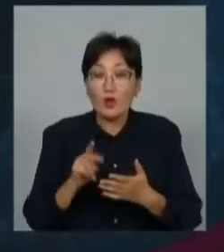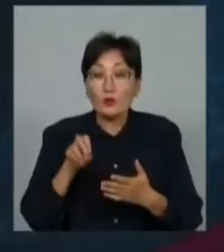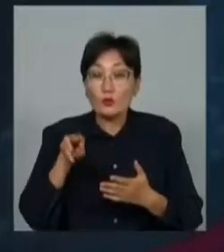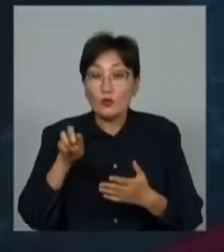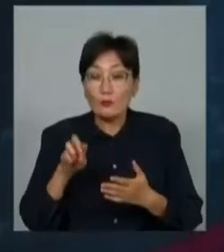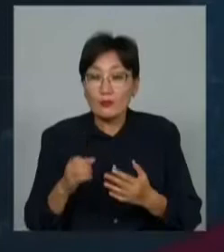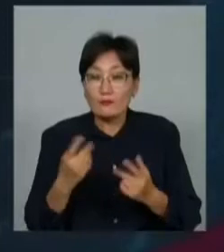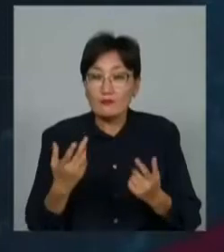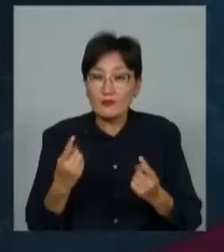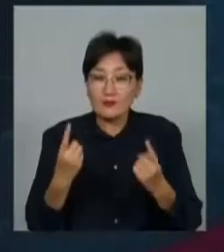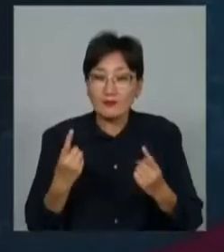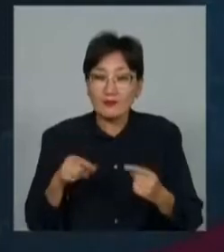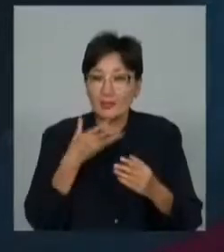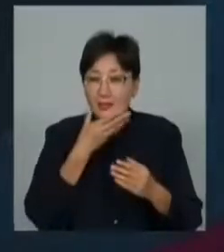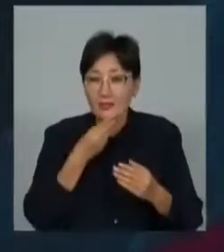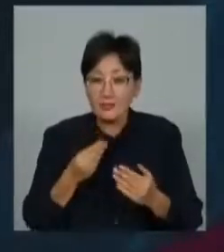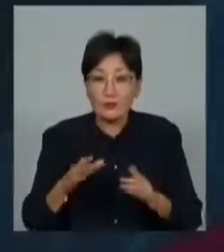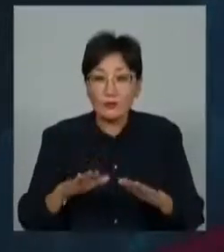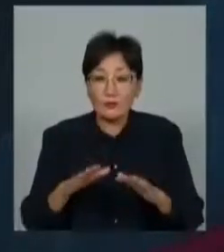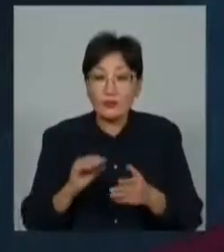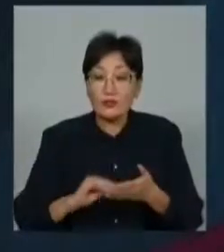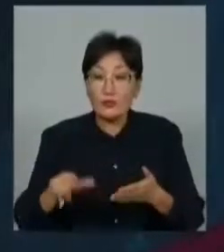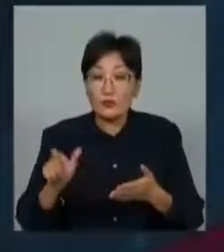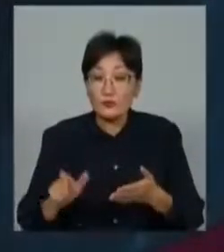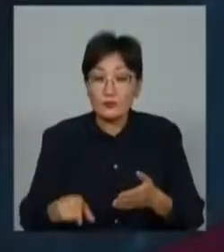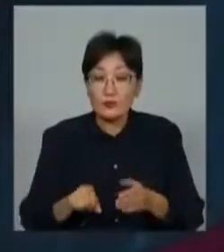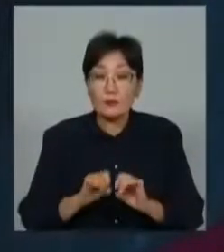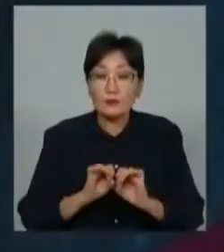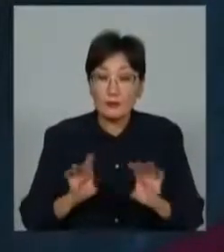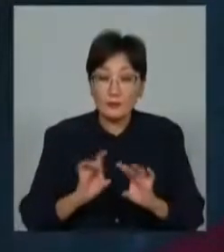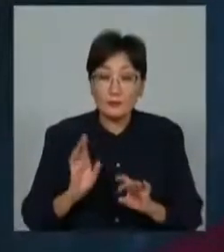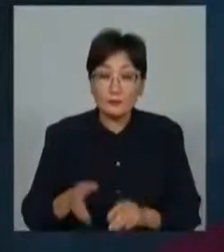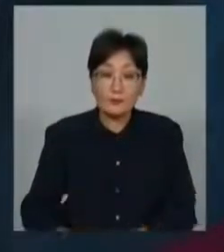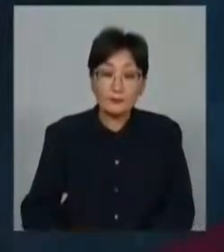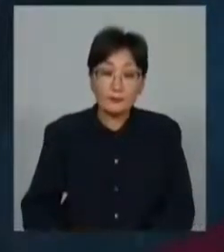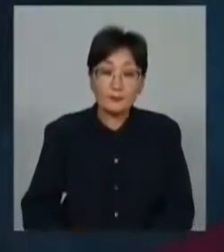өзі бір төбе. Қала күні қарсаңда әріптесім Мадина Оқастың бейне материалы.